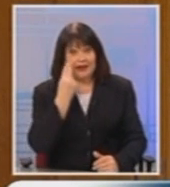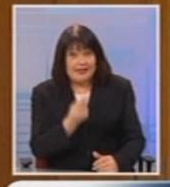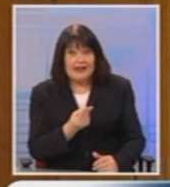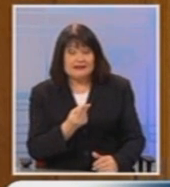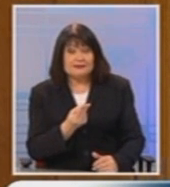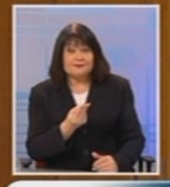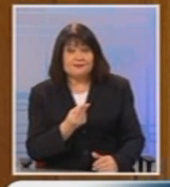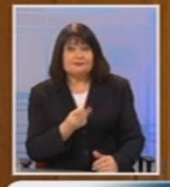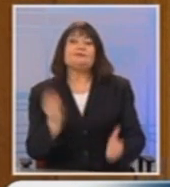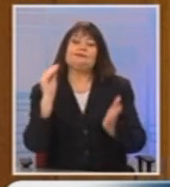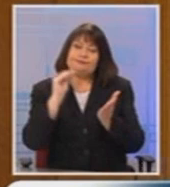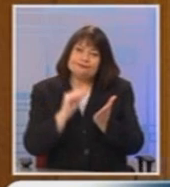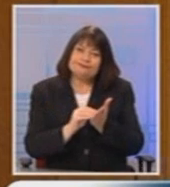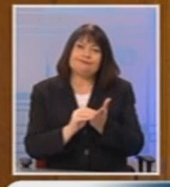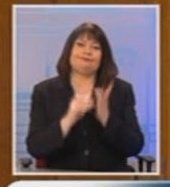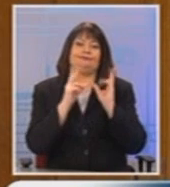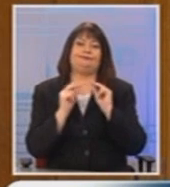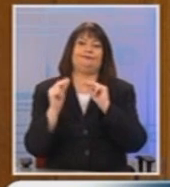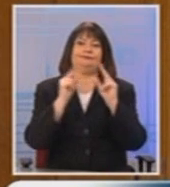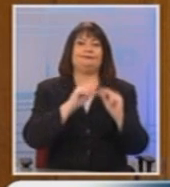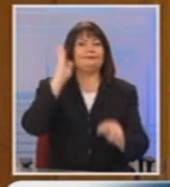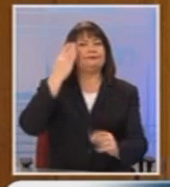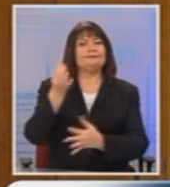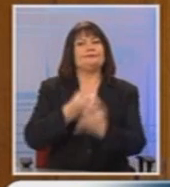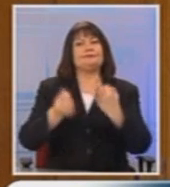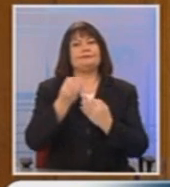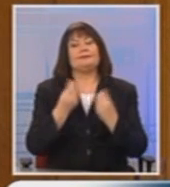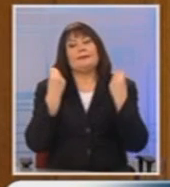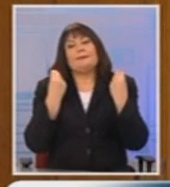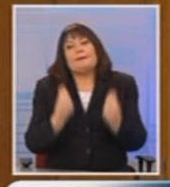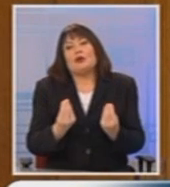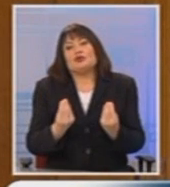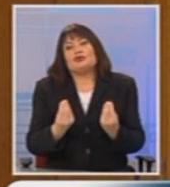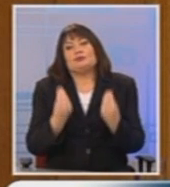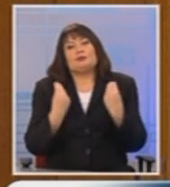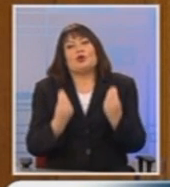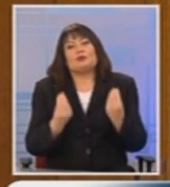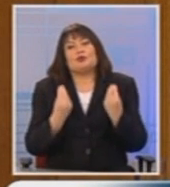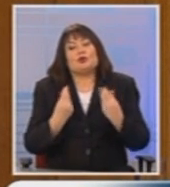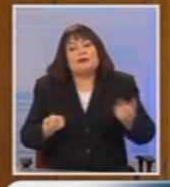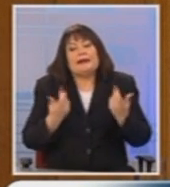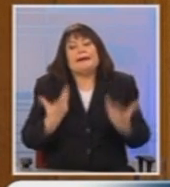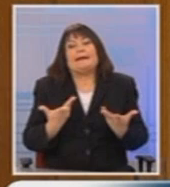Αυτό μας ξαναφέρει σε μια κουβέντα που έλεγε ένας παλαιός. Πώς διάολο συμβαίνει?